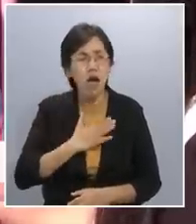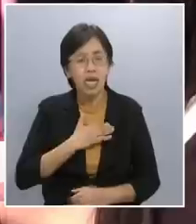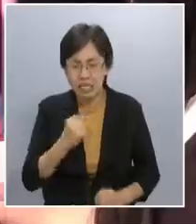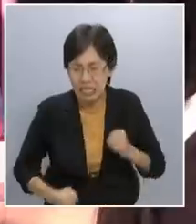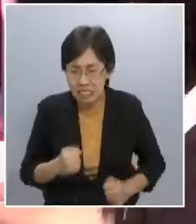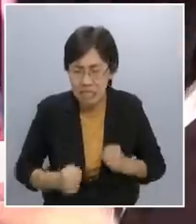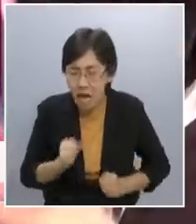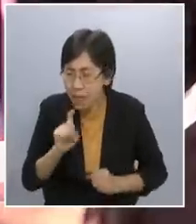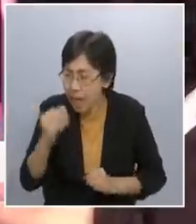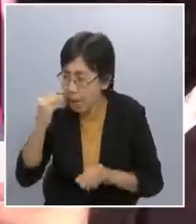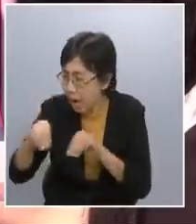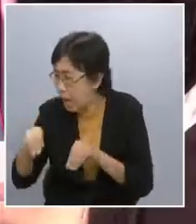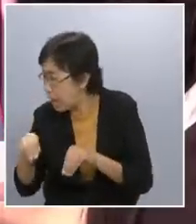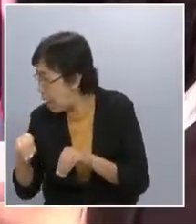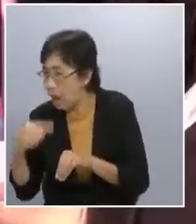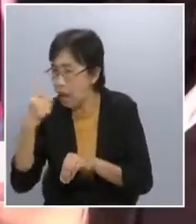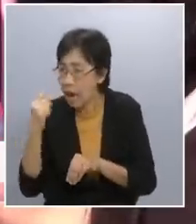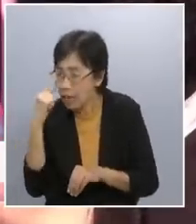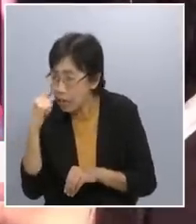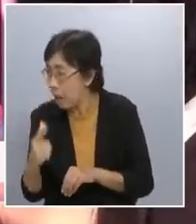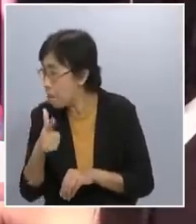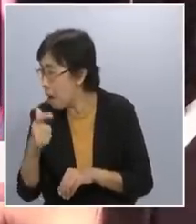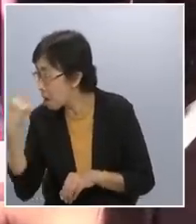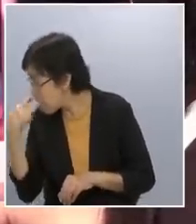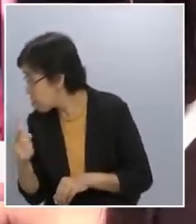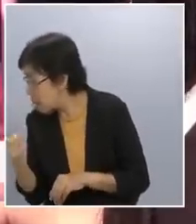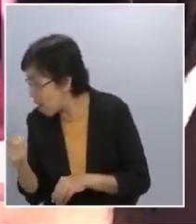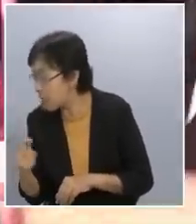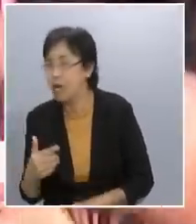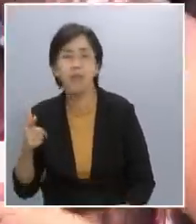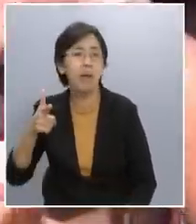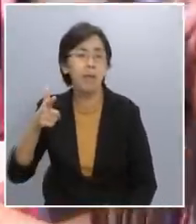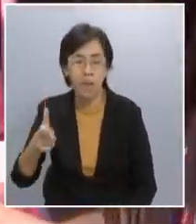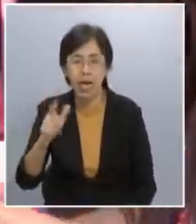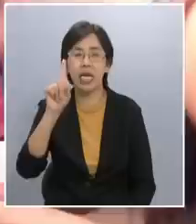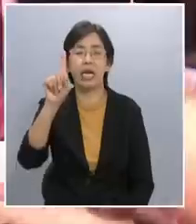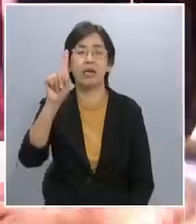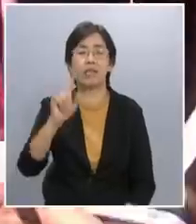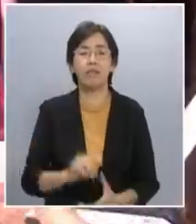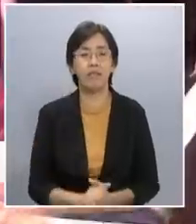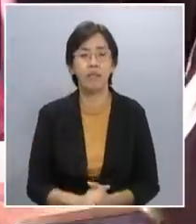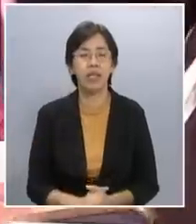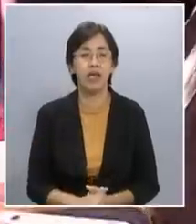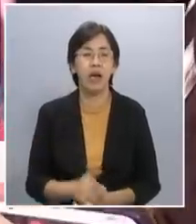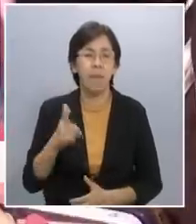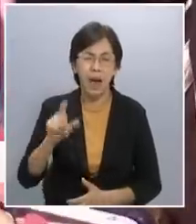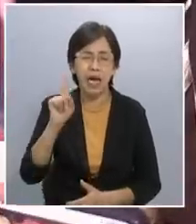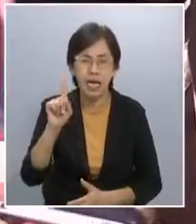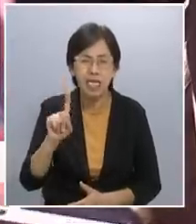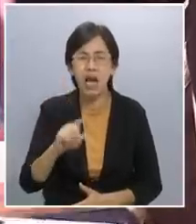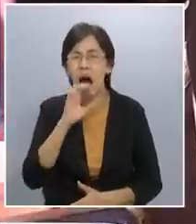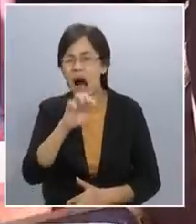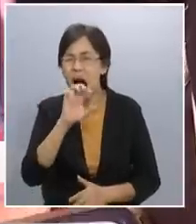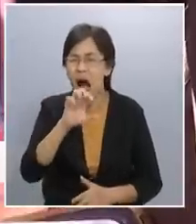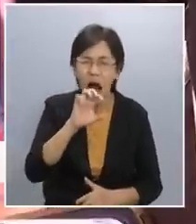ไปถามเพื่อนบ้านว่ามีใครได้ยินเสียงปืนไหมสักพักเสียงปืนก็ดังขึ้นอีกนัดหนึ่งพร้อมทั้งเสียงตะโกนโวยวายด้วยความต